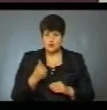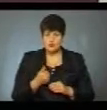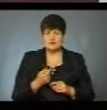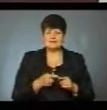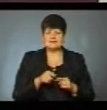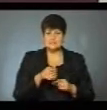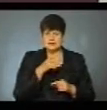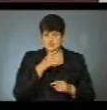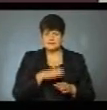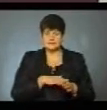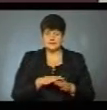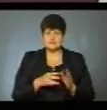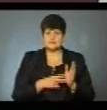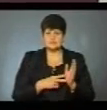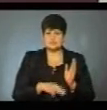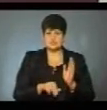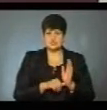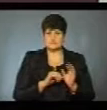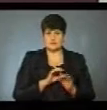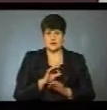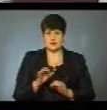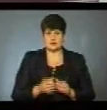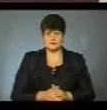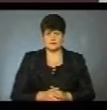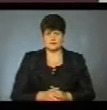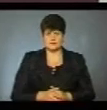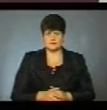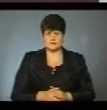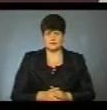За цей час реалізували 76 проєктів.